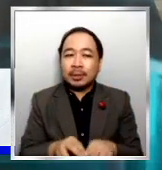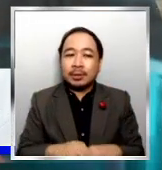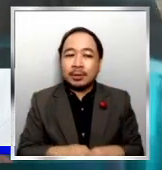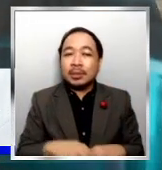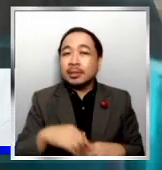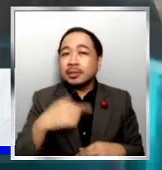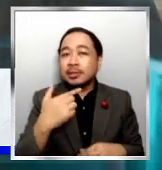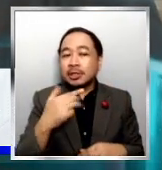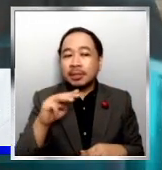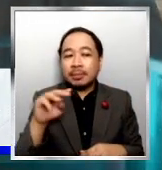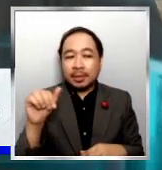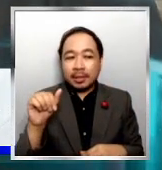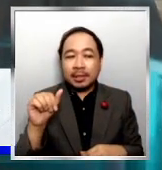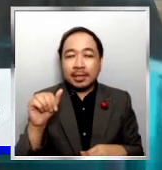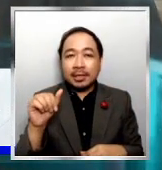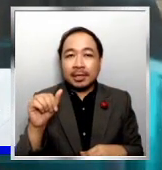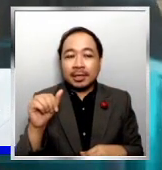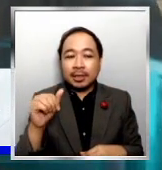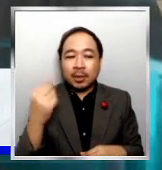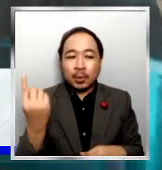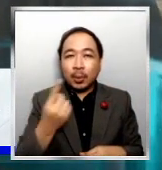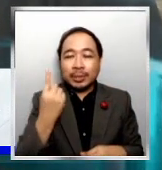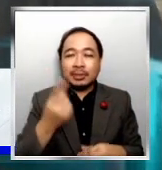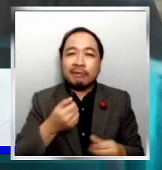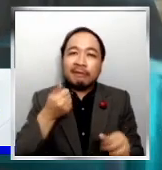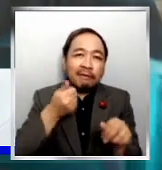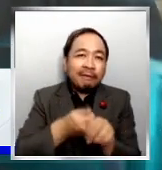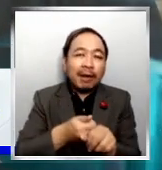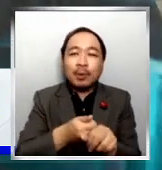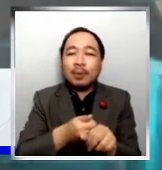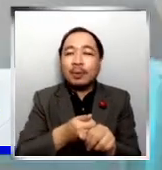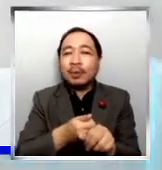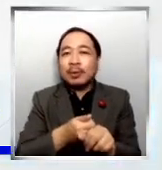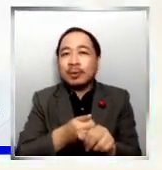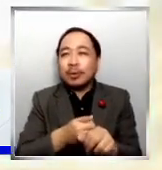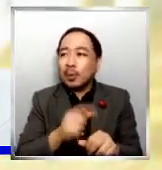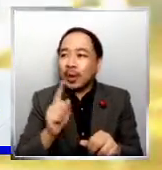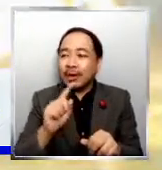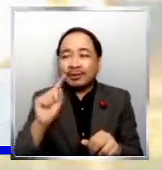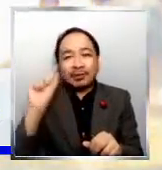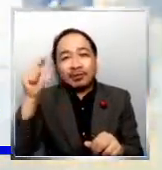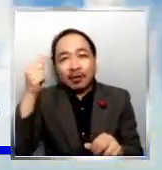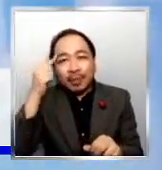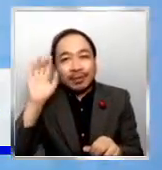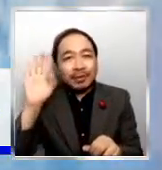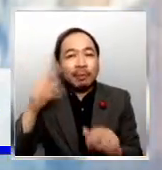we always, no, follow kung ano yung mga government policies.